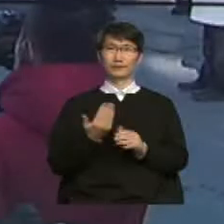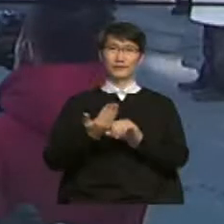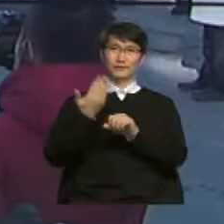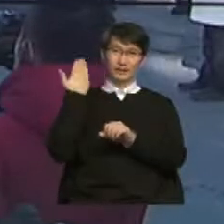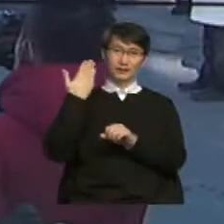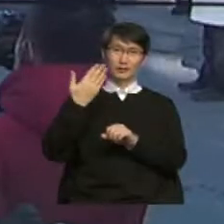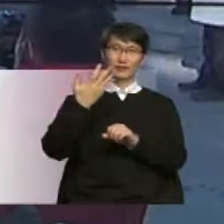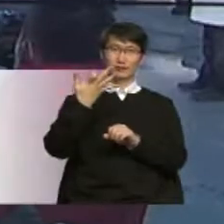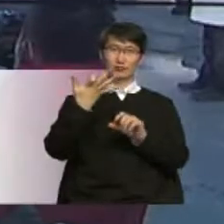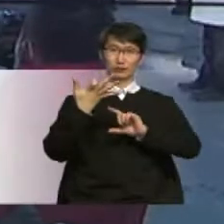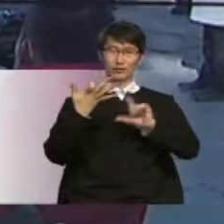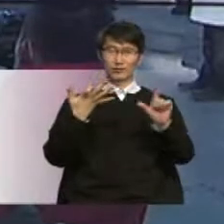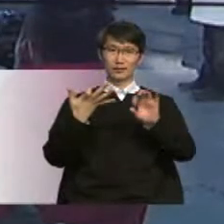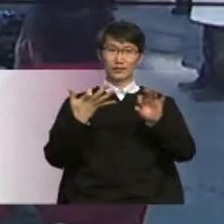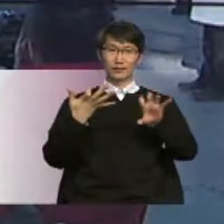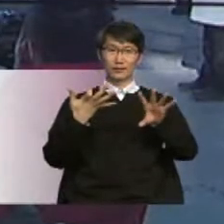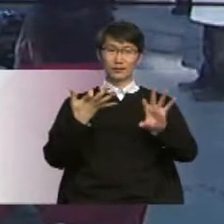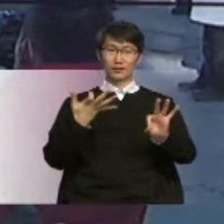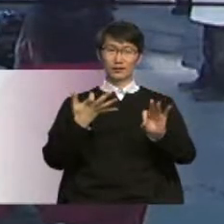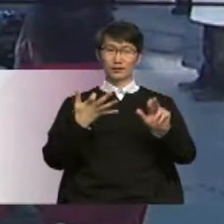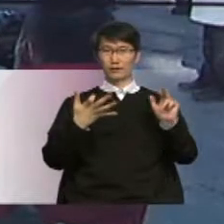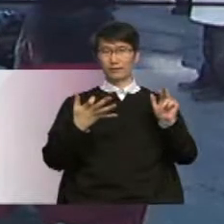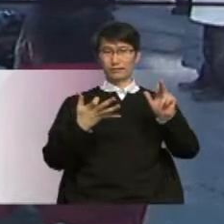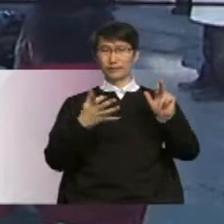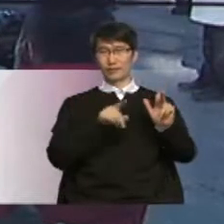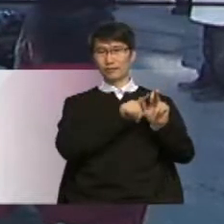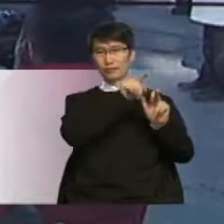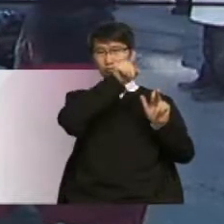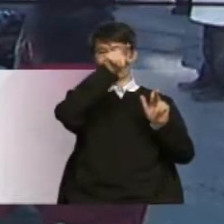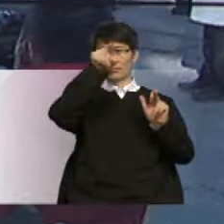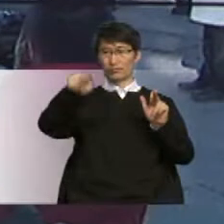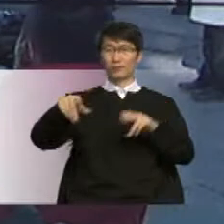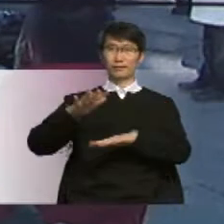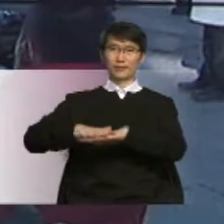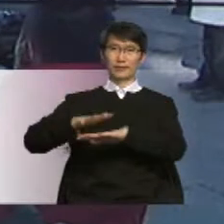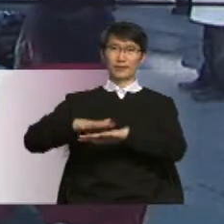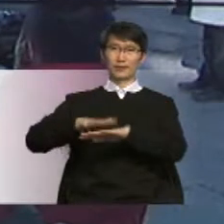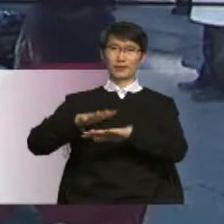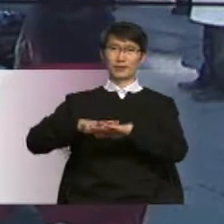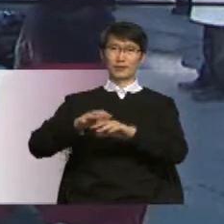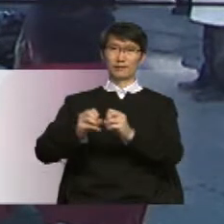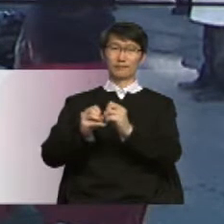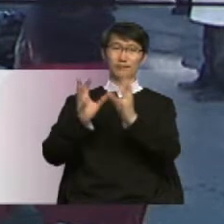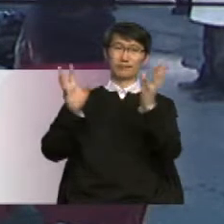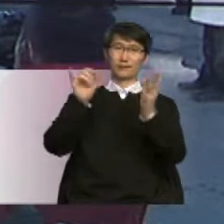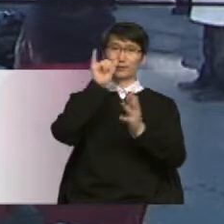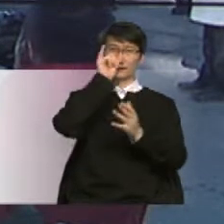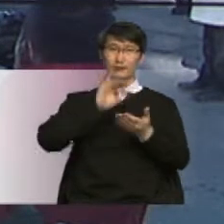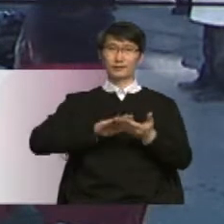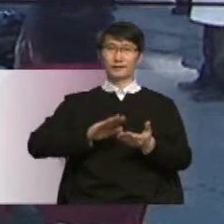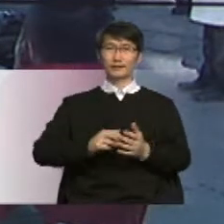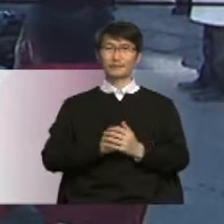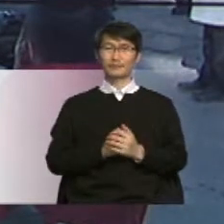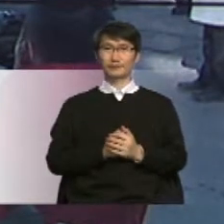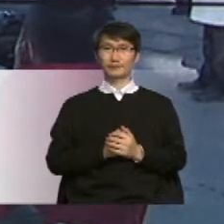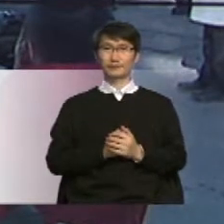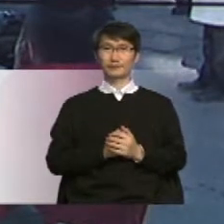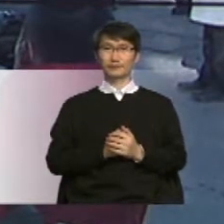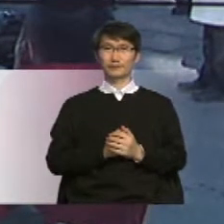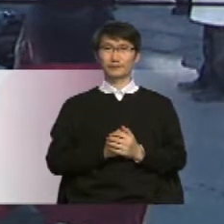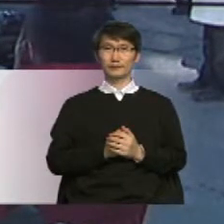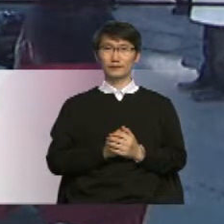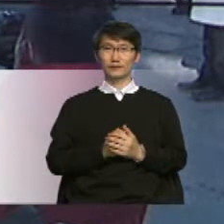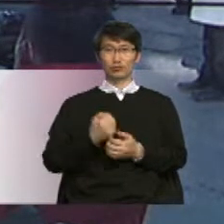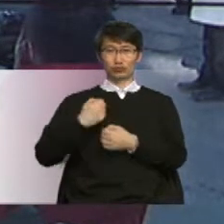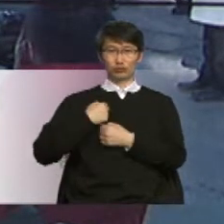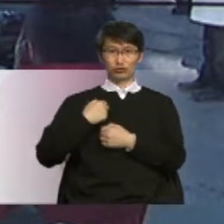지난 19일 양평종합훈련장에서 발사된 미사일 한 발이 인근 민가 사이 논으로 떨어지는 사고가 발생했습니다.